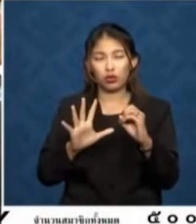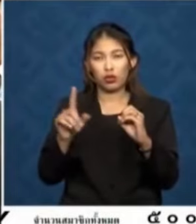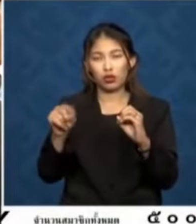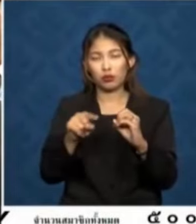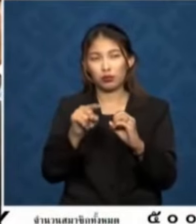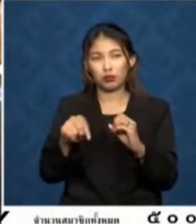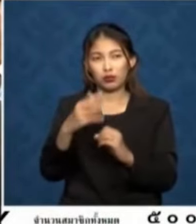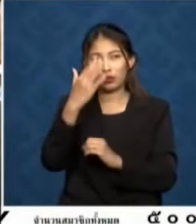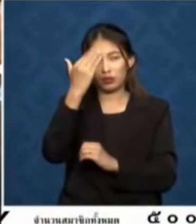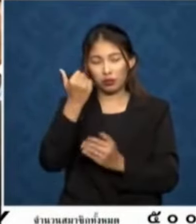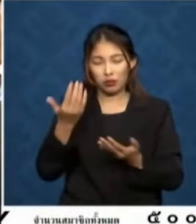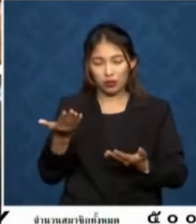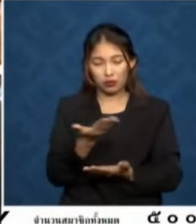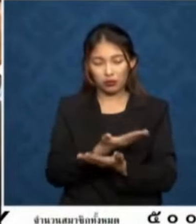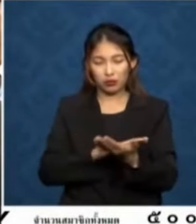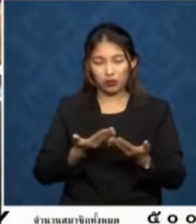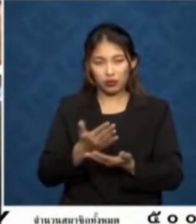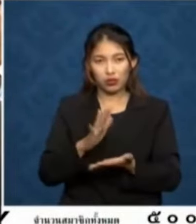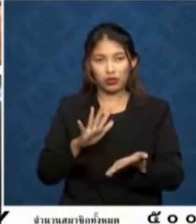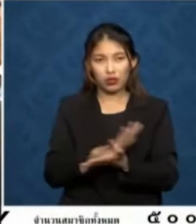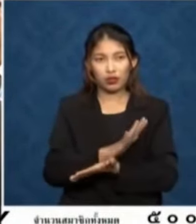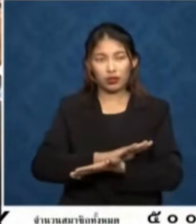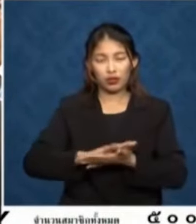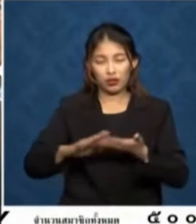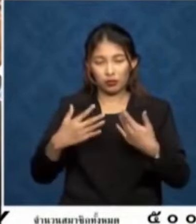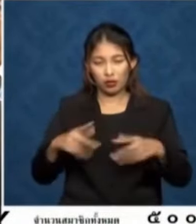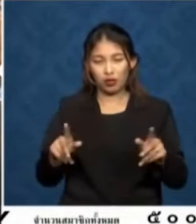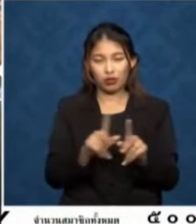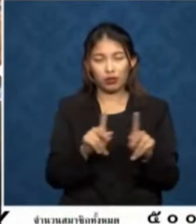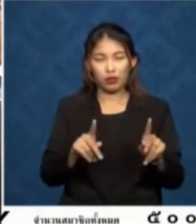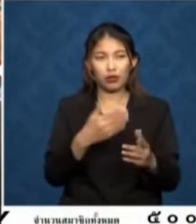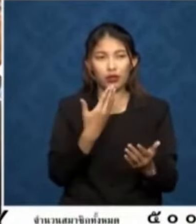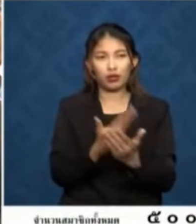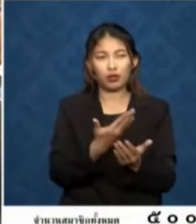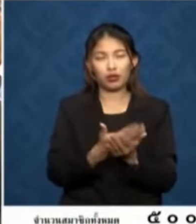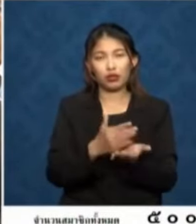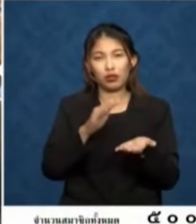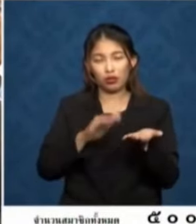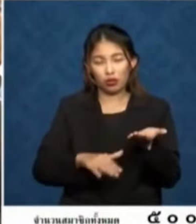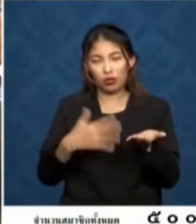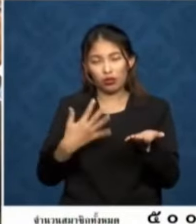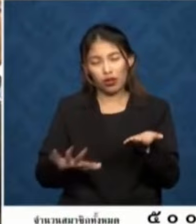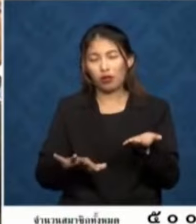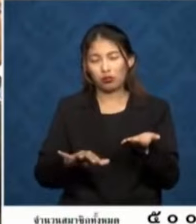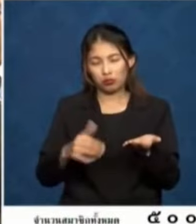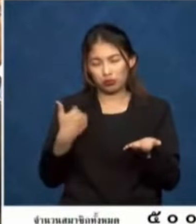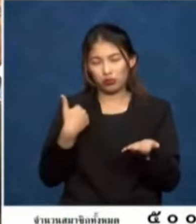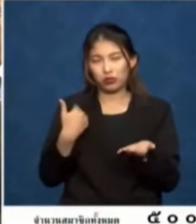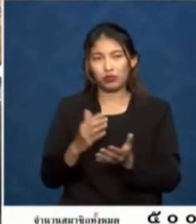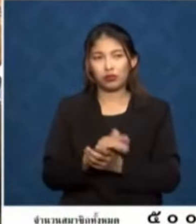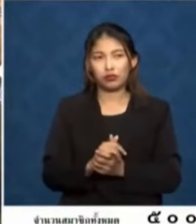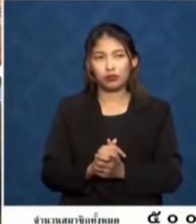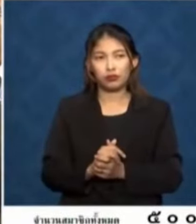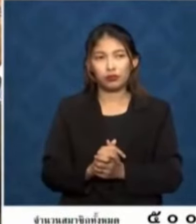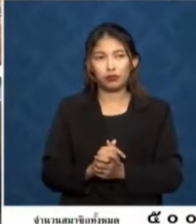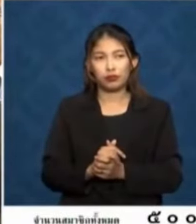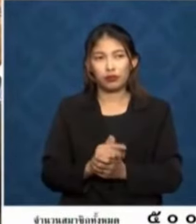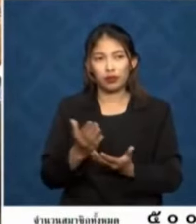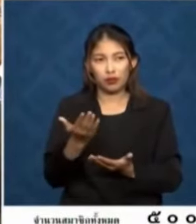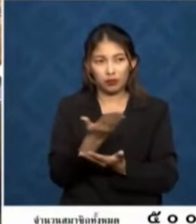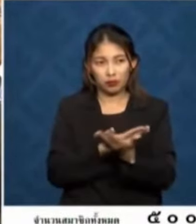จากเมื่อมาพิจารณาเอกสารแล้วทางกรรมาธิการก็ได้ปรับลดไปแล้วบางส่วนนะคะจากการ